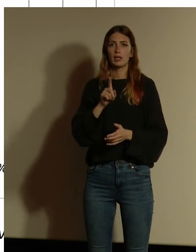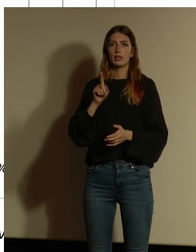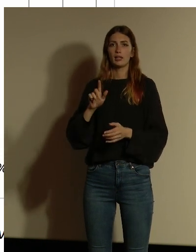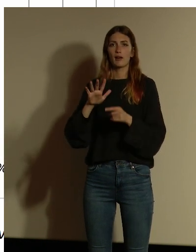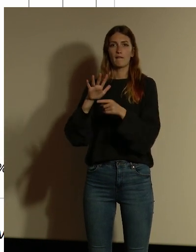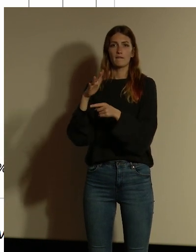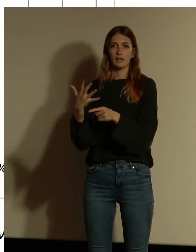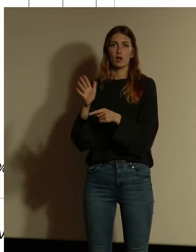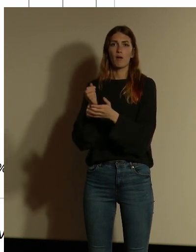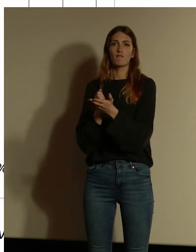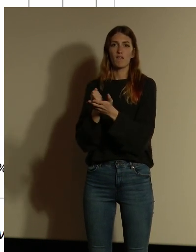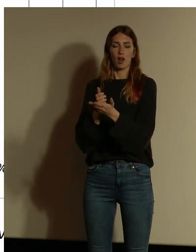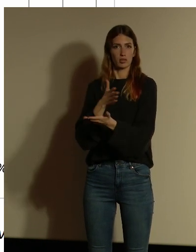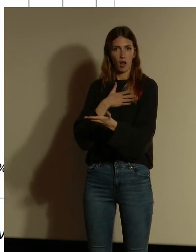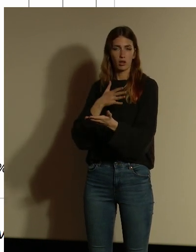on tahtlikult kahjustatud.